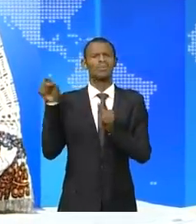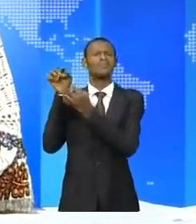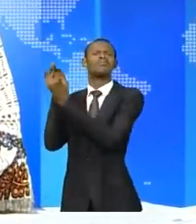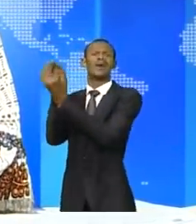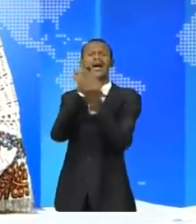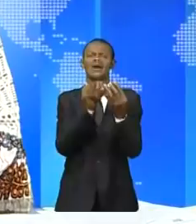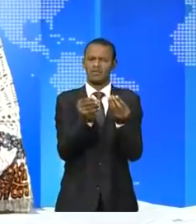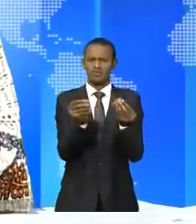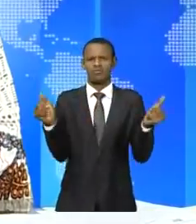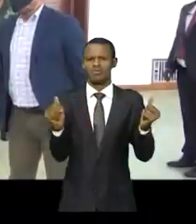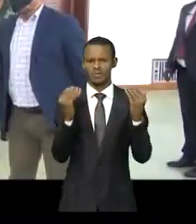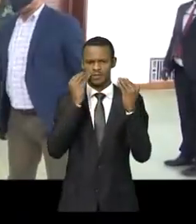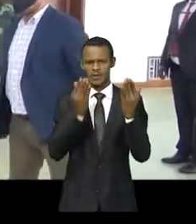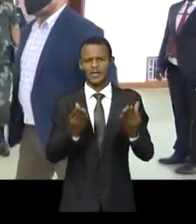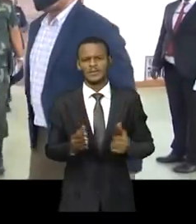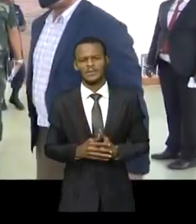Sandra Nyangita.